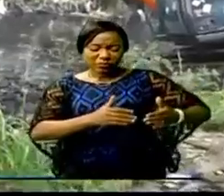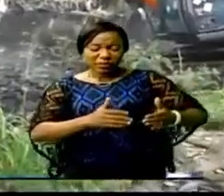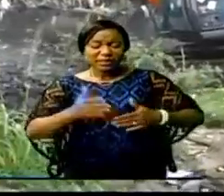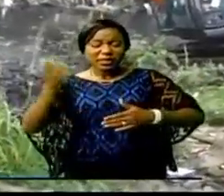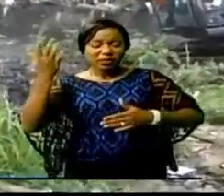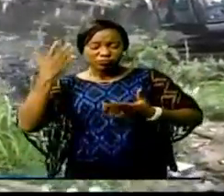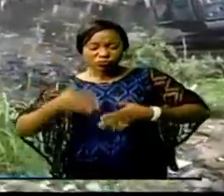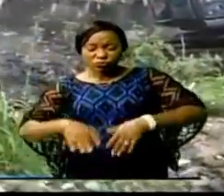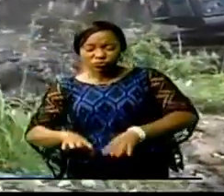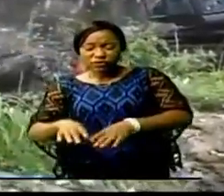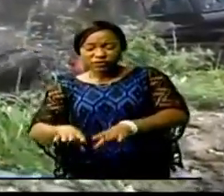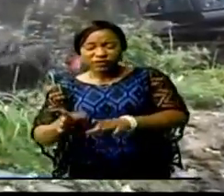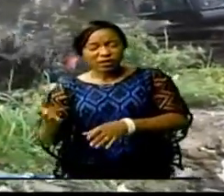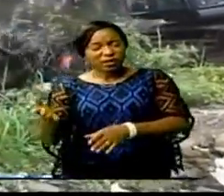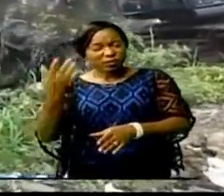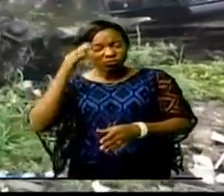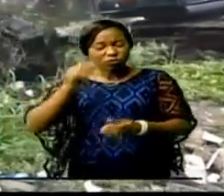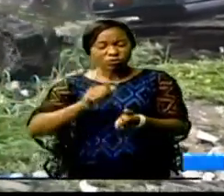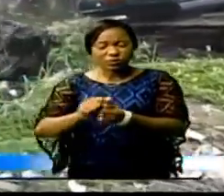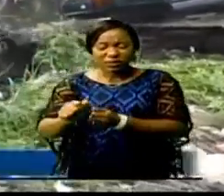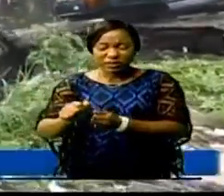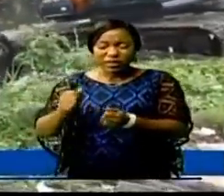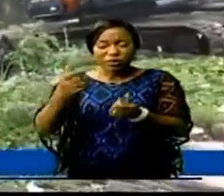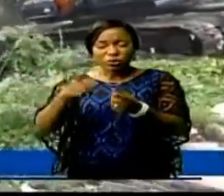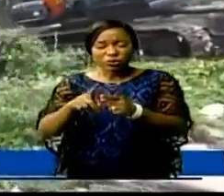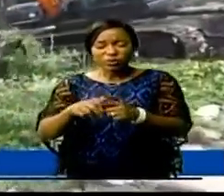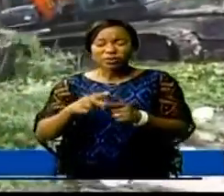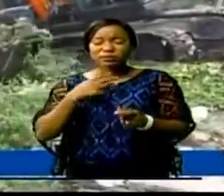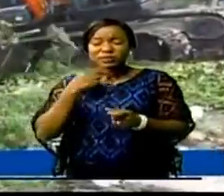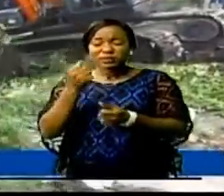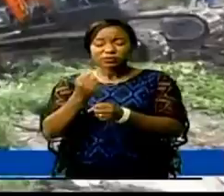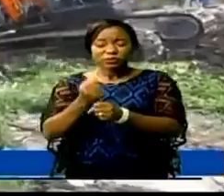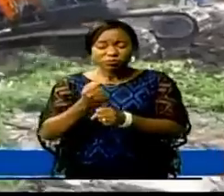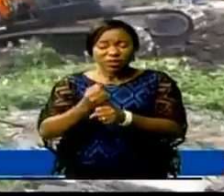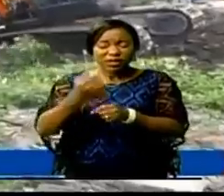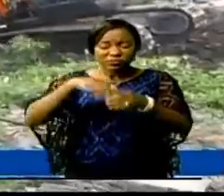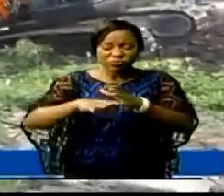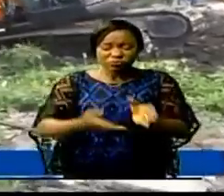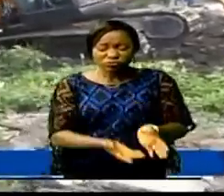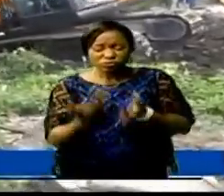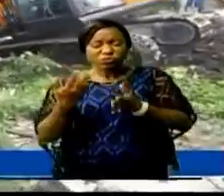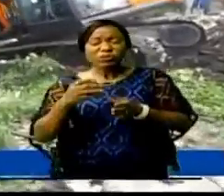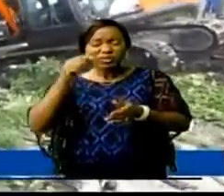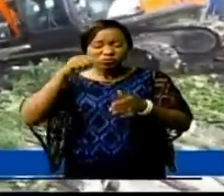rivières, empêchant l'accès aux engins dans certains endroits.